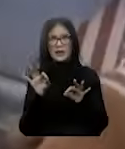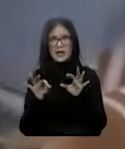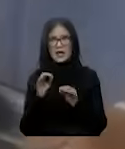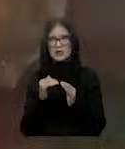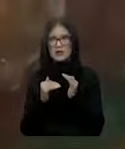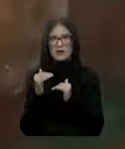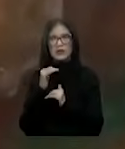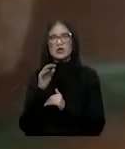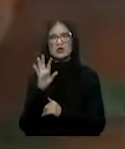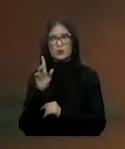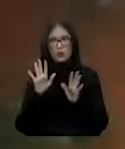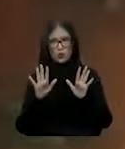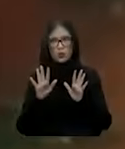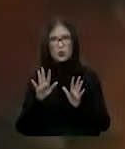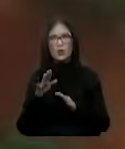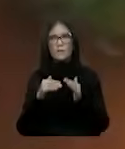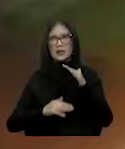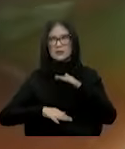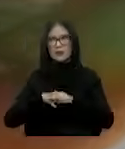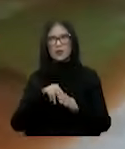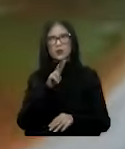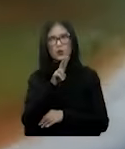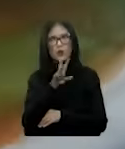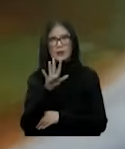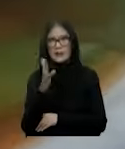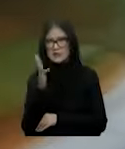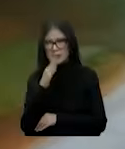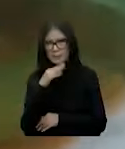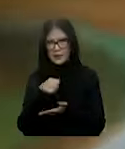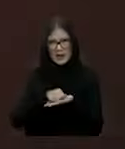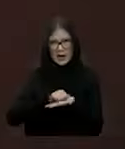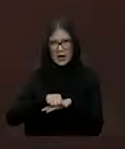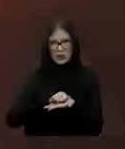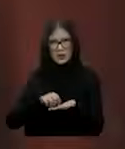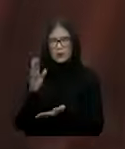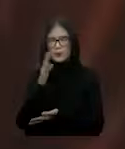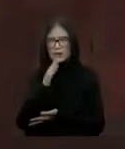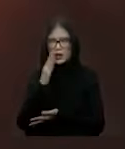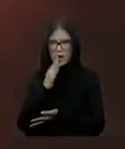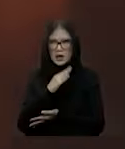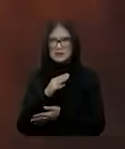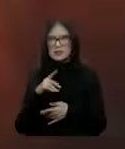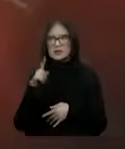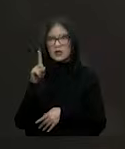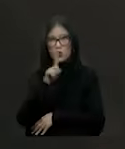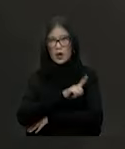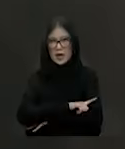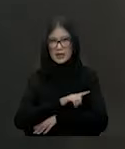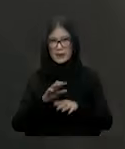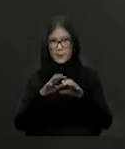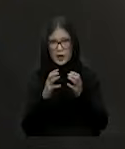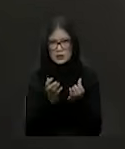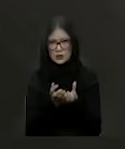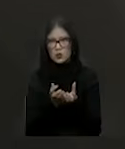level 10 dengan isian 25 cabai halus. Wah, pedasnya. Dalam satu hari, bakso Klenger Doer